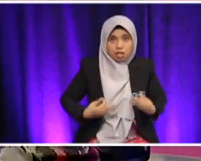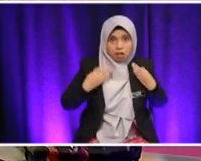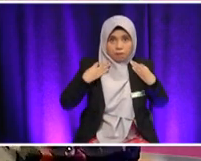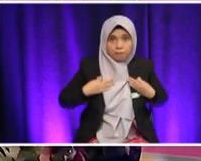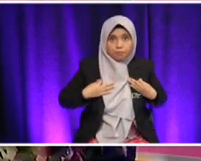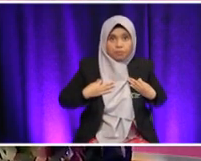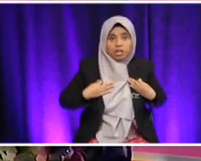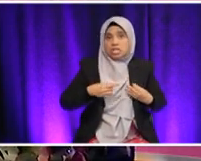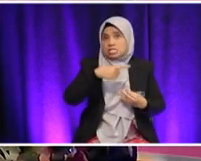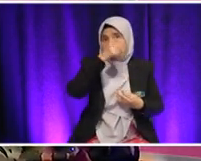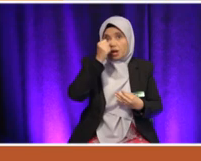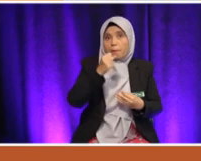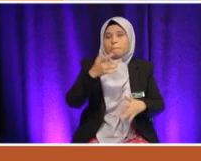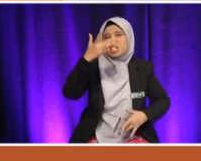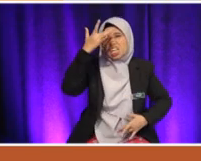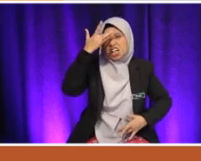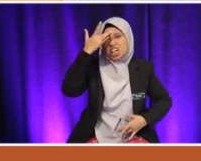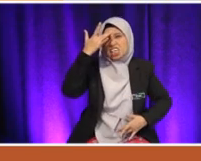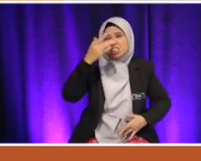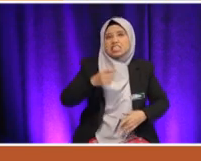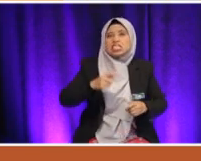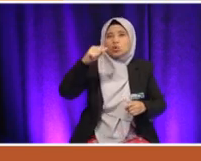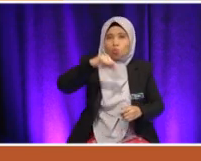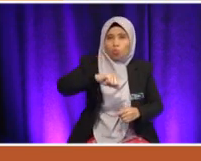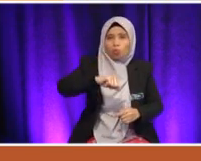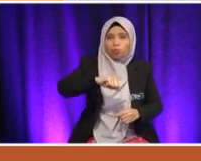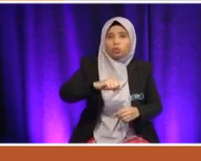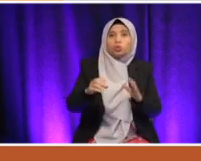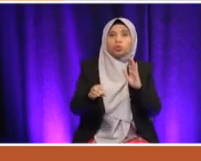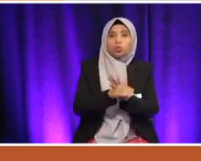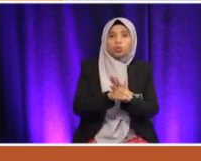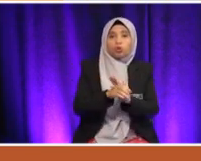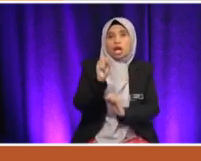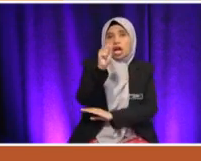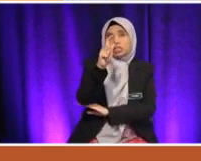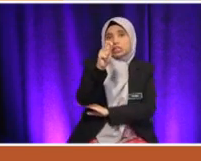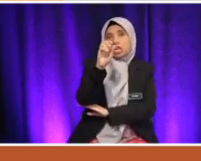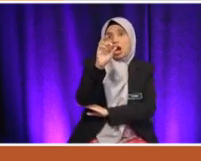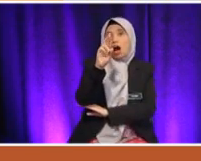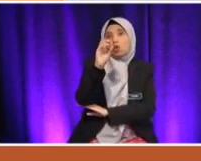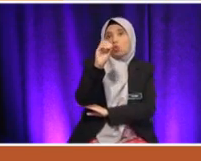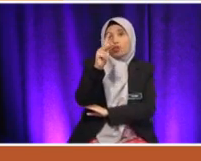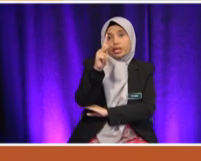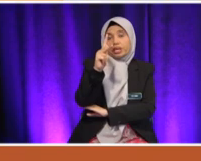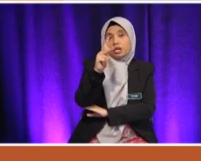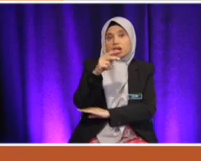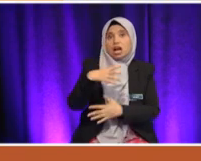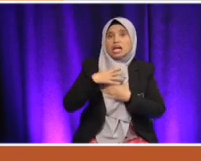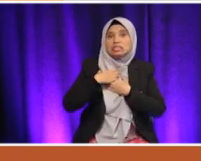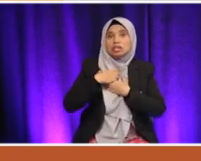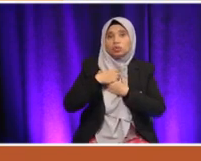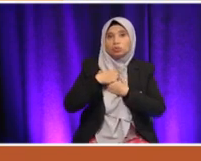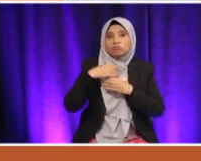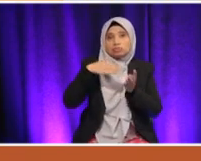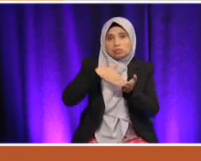disebabkan penyakit kronik Oke penyakit apel contohnya Oke lemah jantung